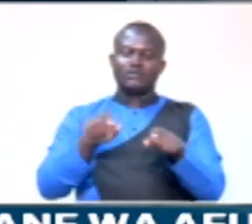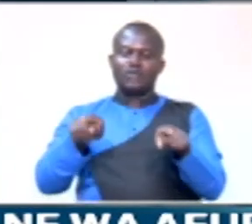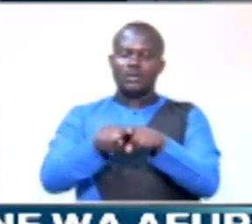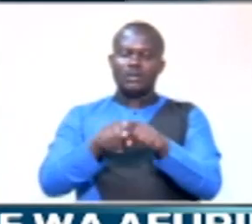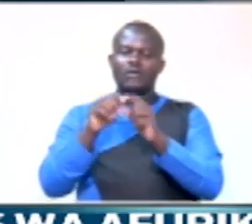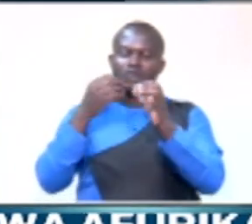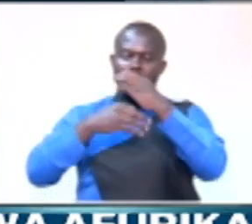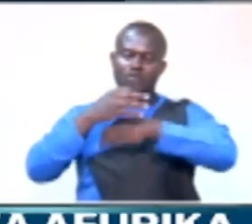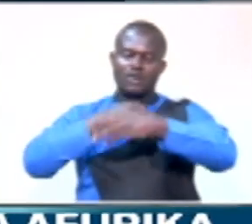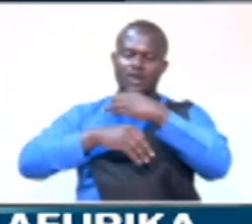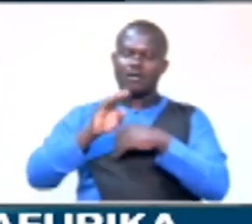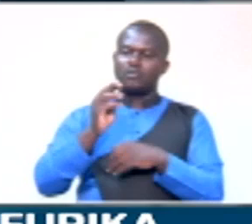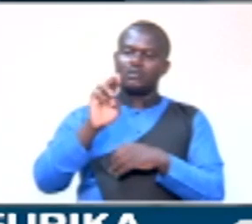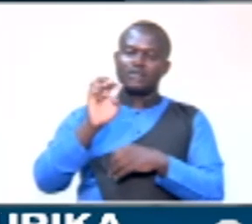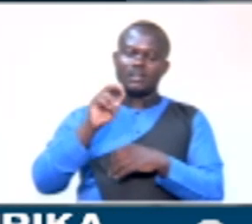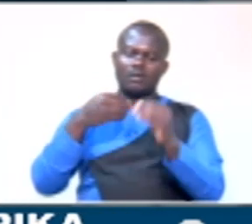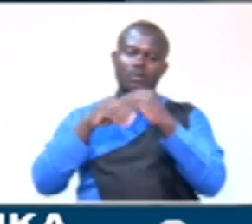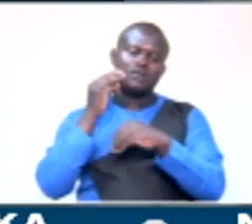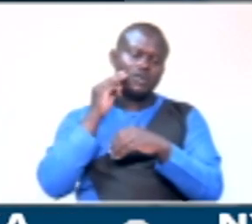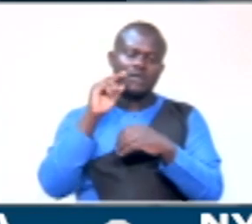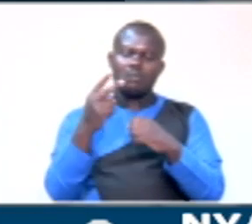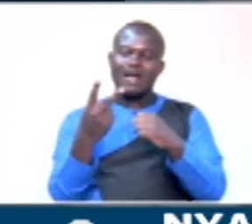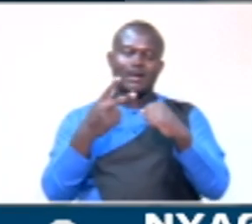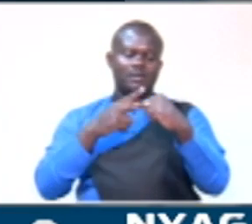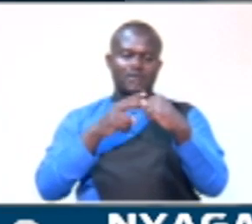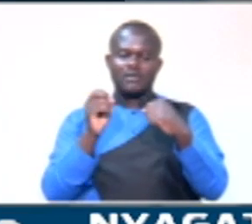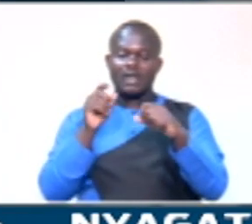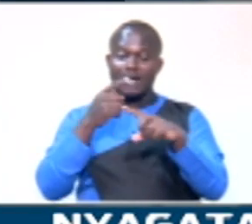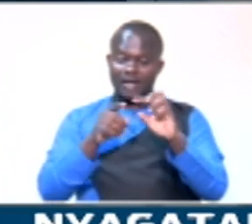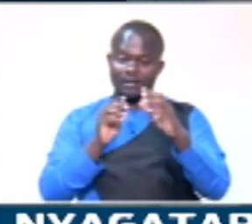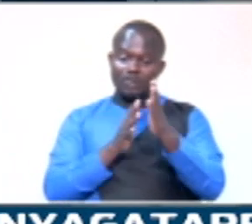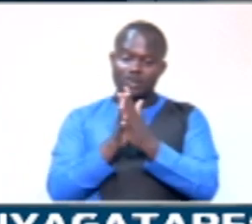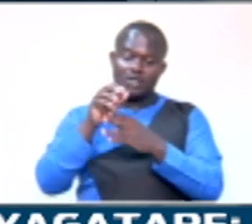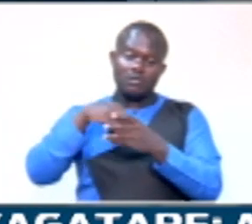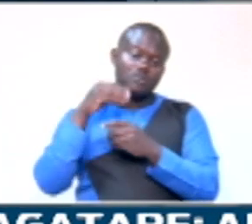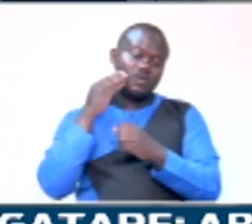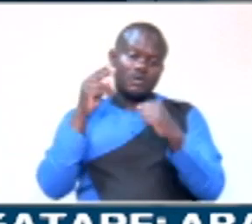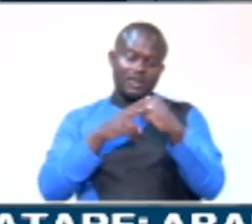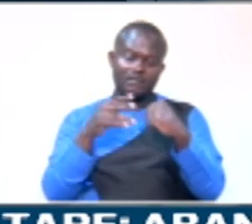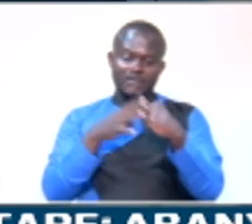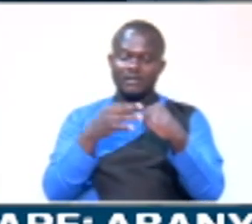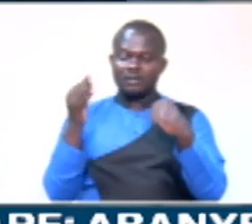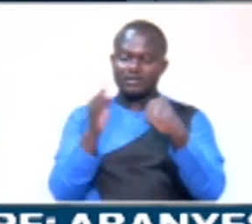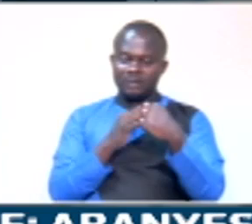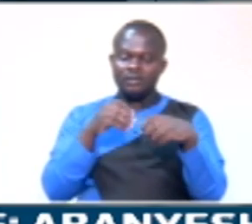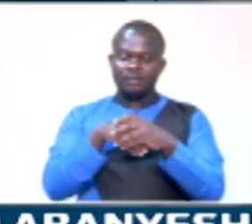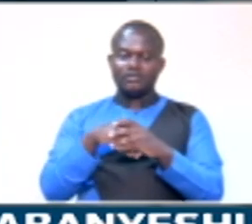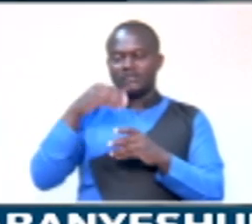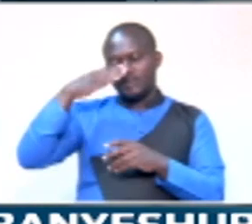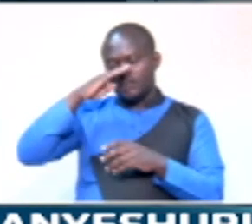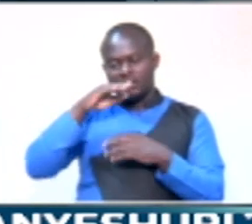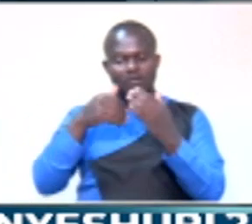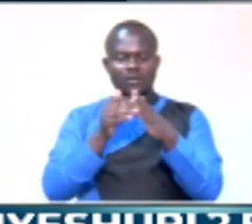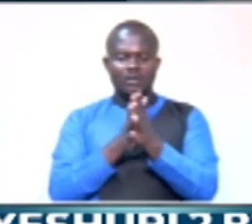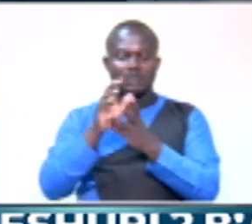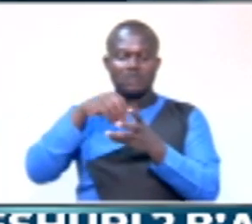Burera rwagurishijwe miliyoni 270, nyamara rwarashowemo miliyoni 798, mu gihe urwa Nyanza rwari